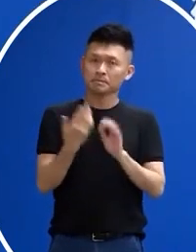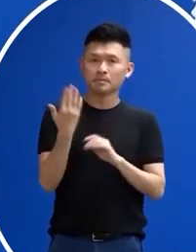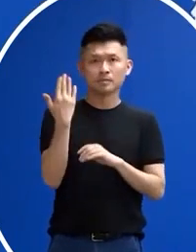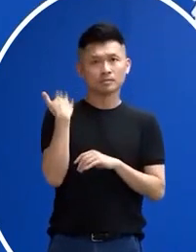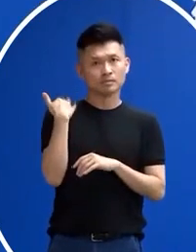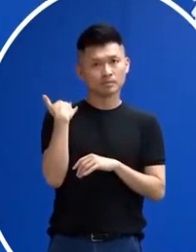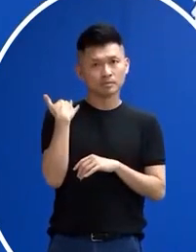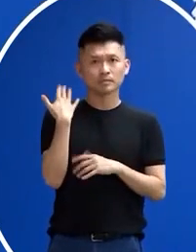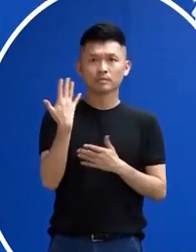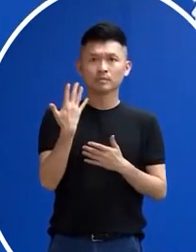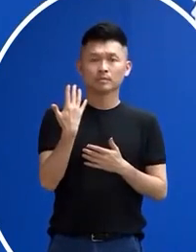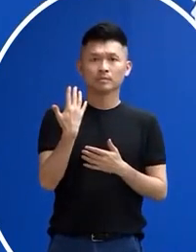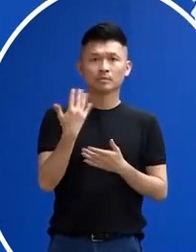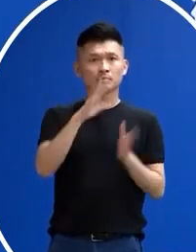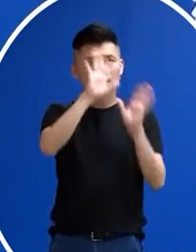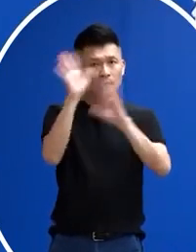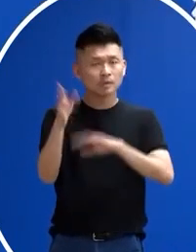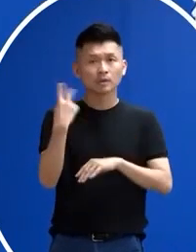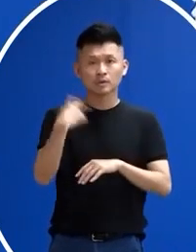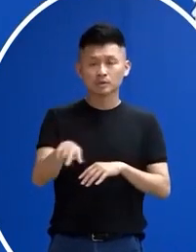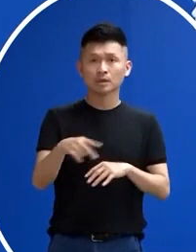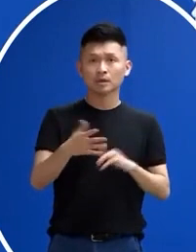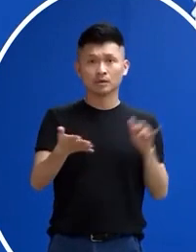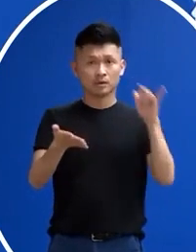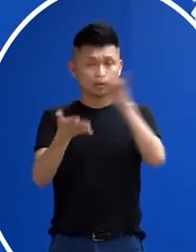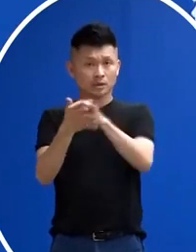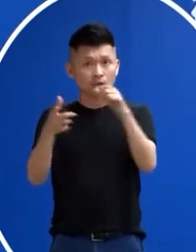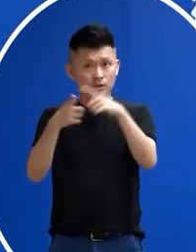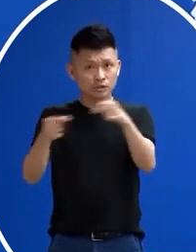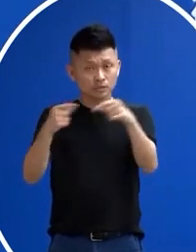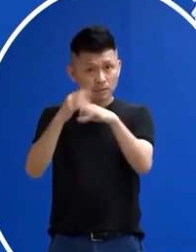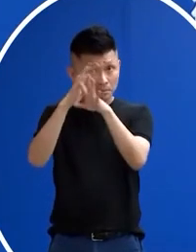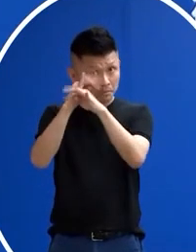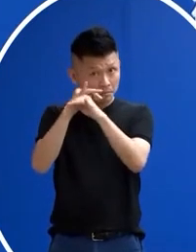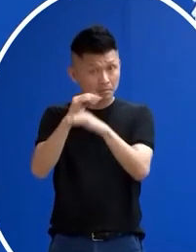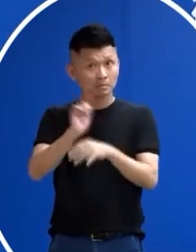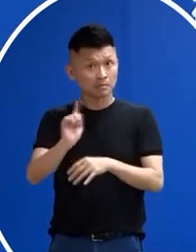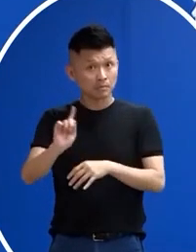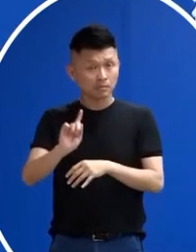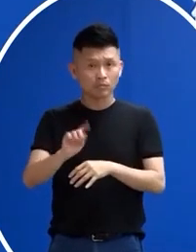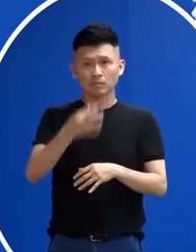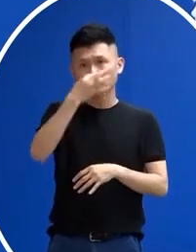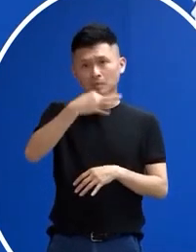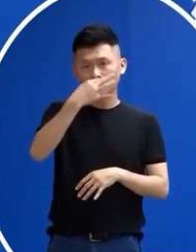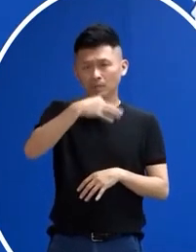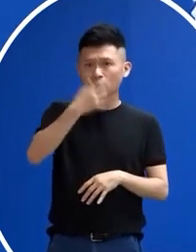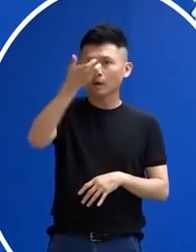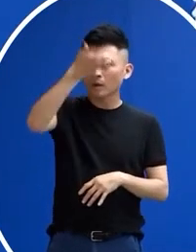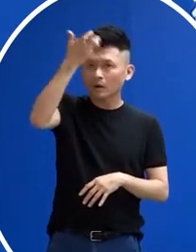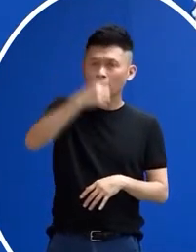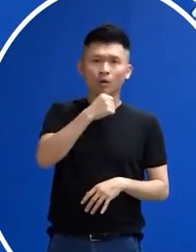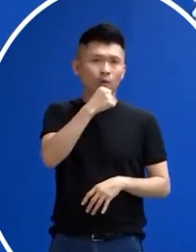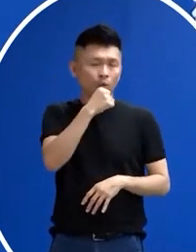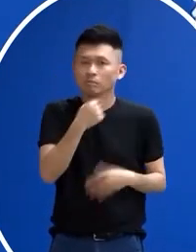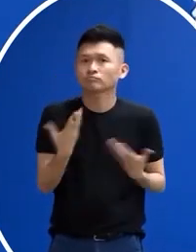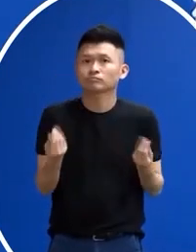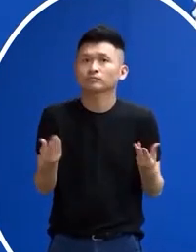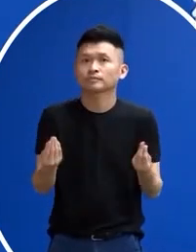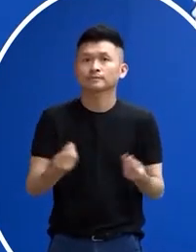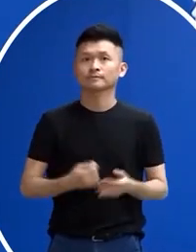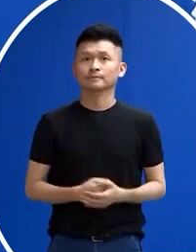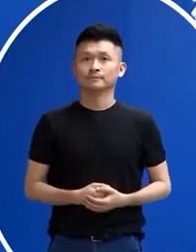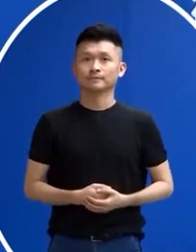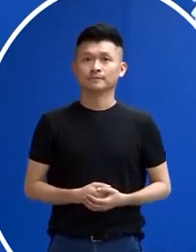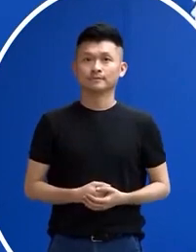日本这边回来的一个调查结果就比较他目前都是无症状，那所以在这里我